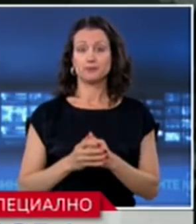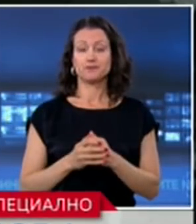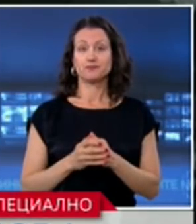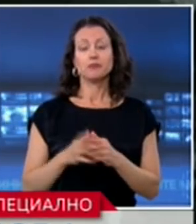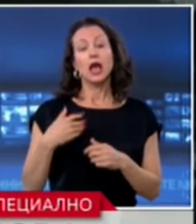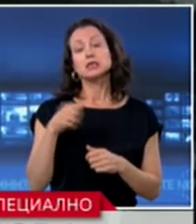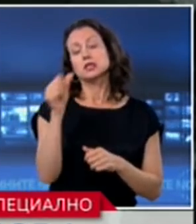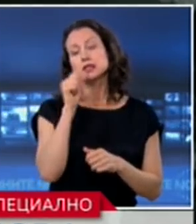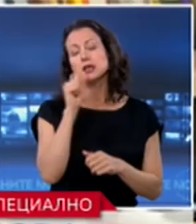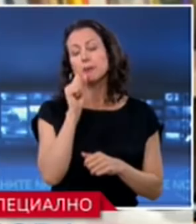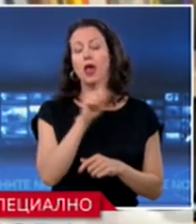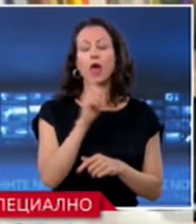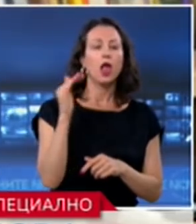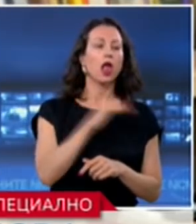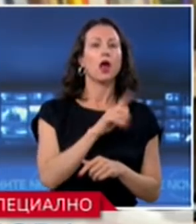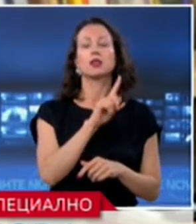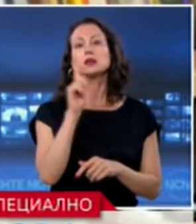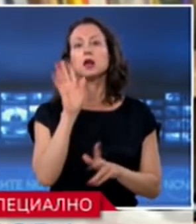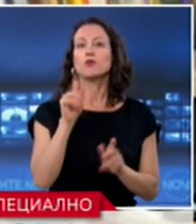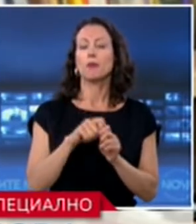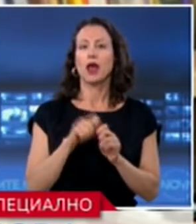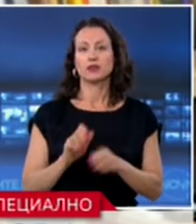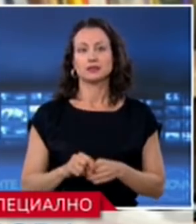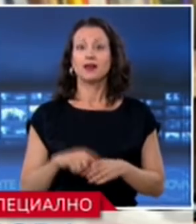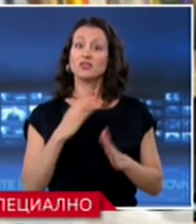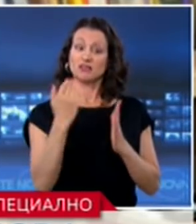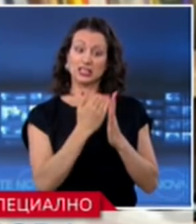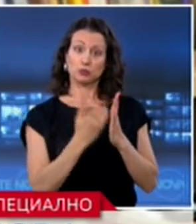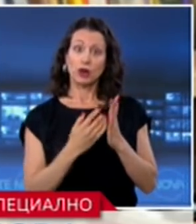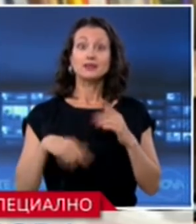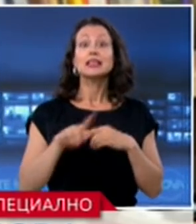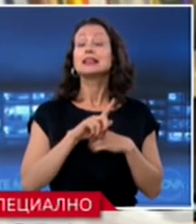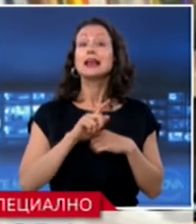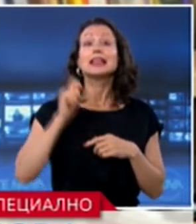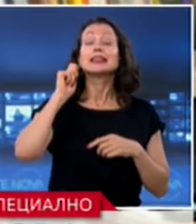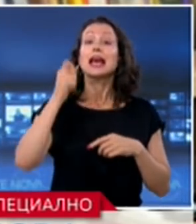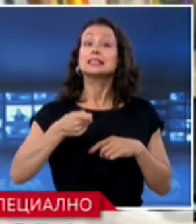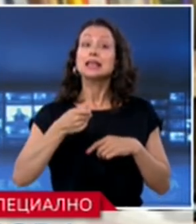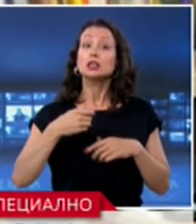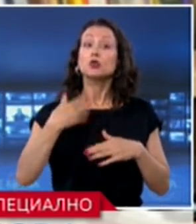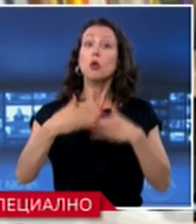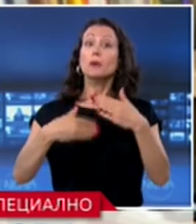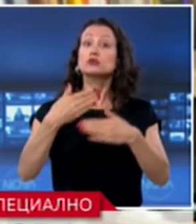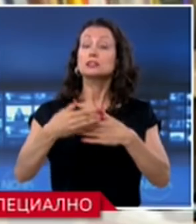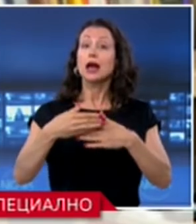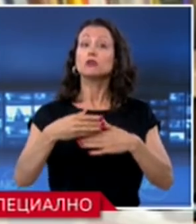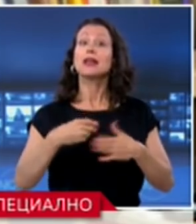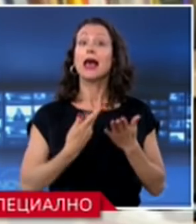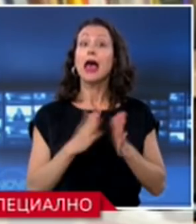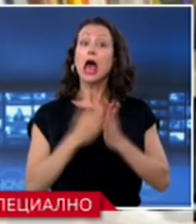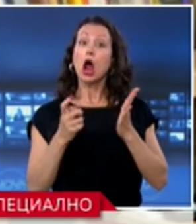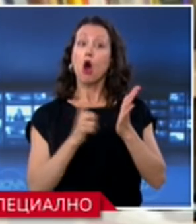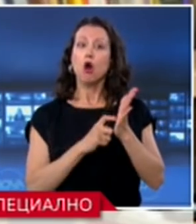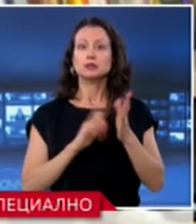Като се напия, не знам какво правя. В разпоредбите на наказателно-процесуалния кодекс, обвинението и присъдата не могат да